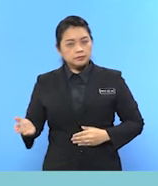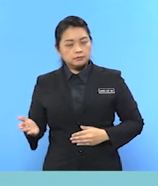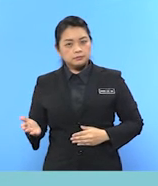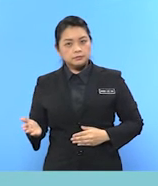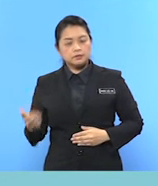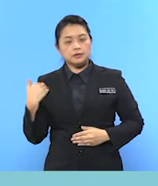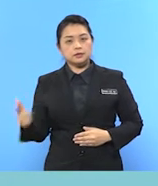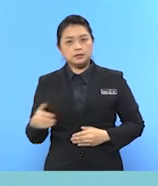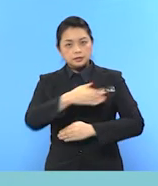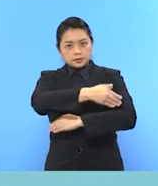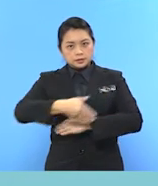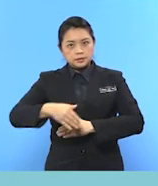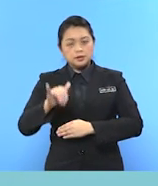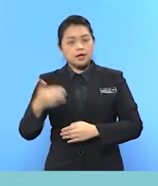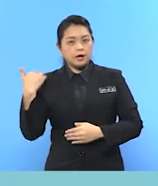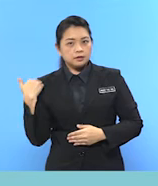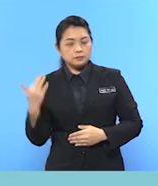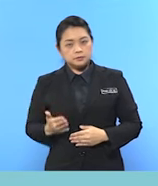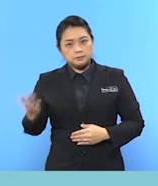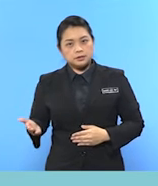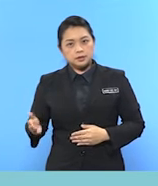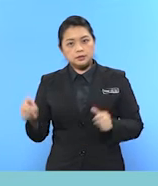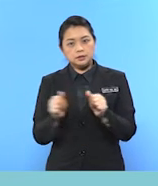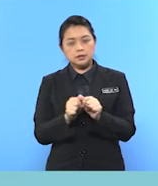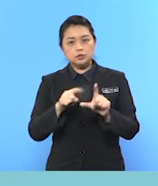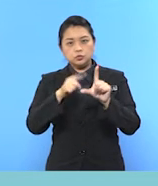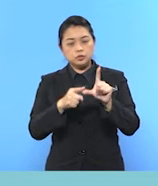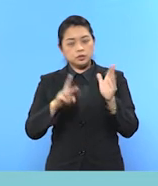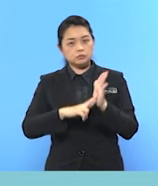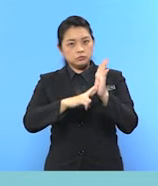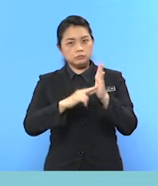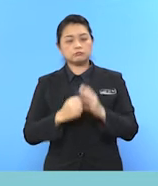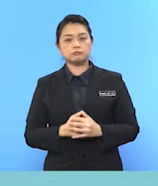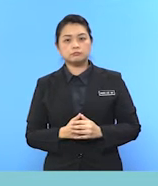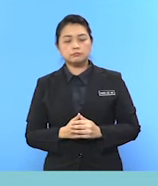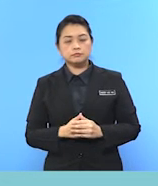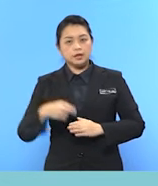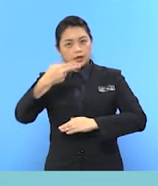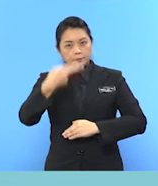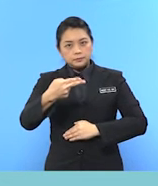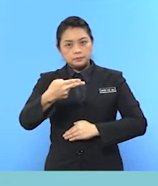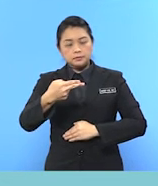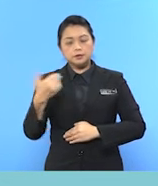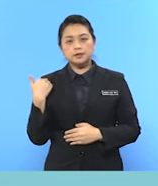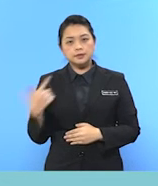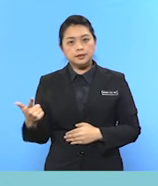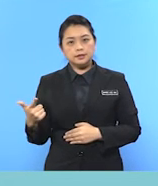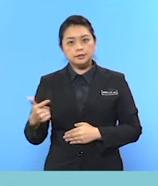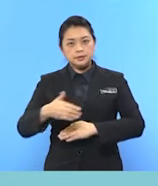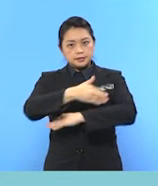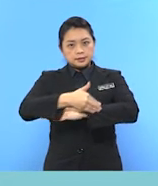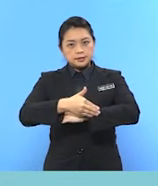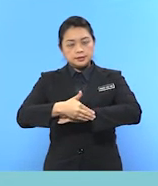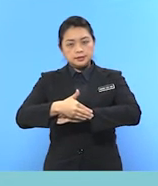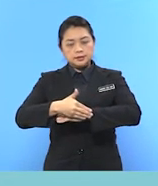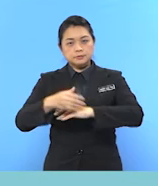sisi yang berada bersebelahan dengan sudut yang dirujuk. Dan hipotenus pula merupakan sisi yang bertentangan dengan sudut